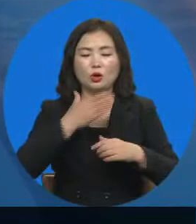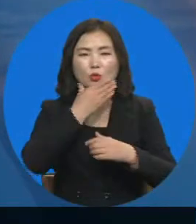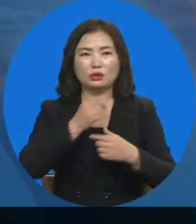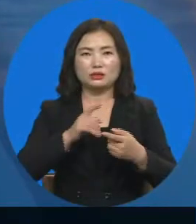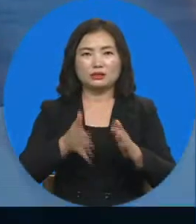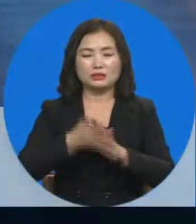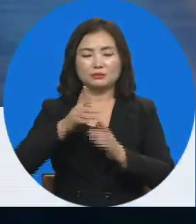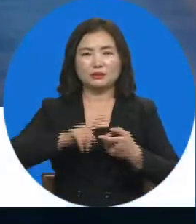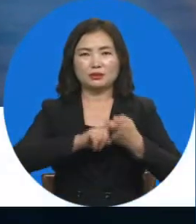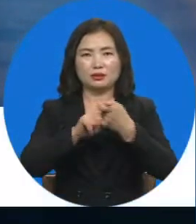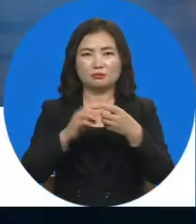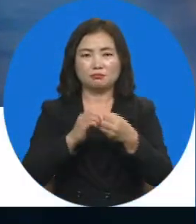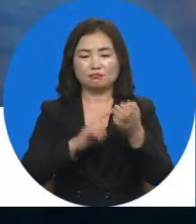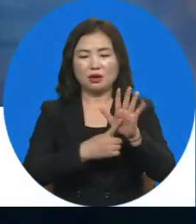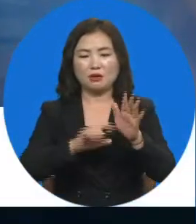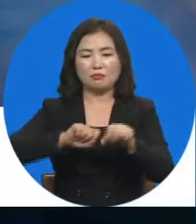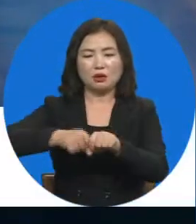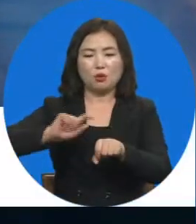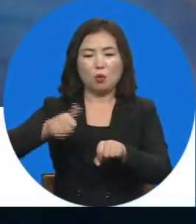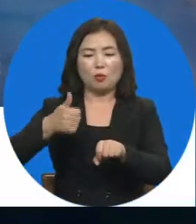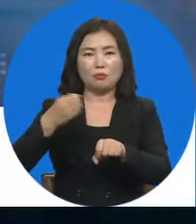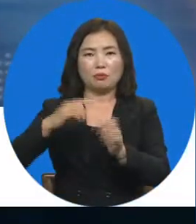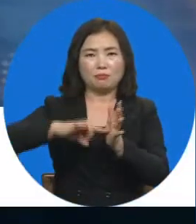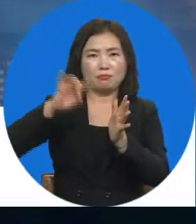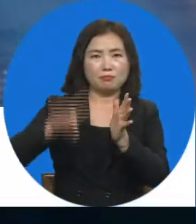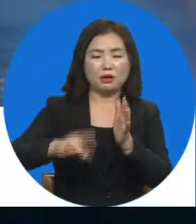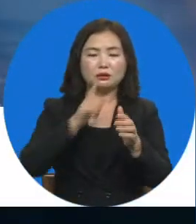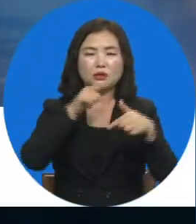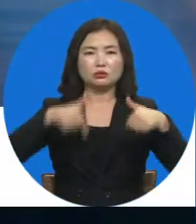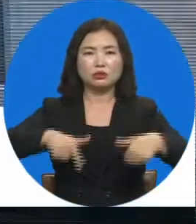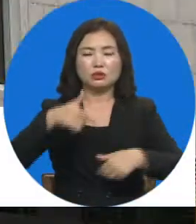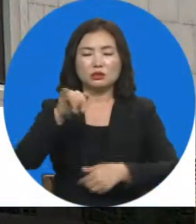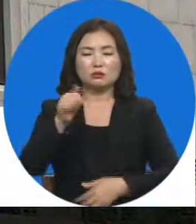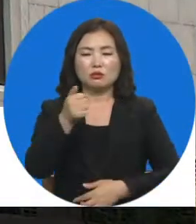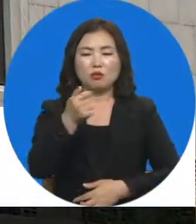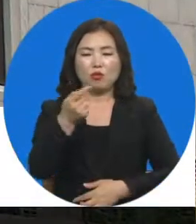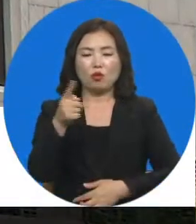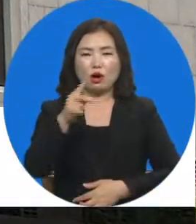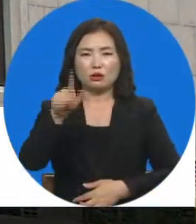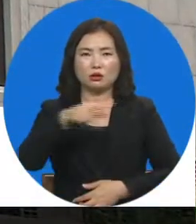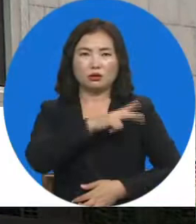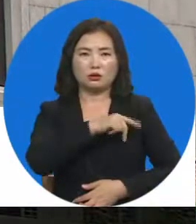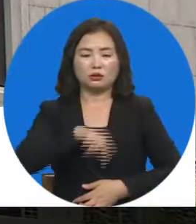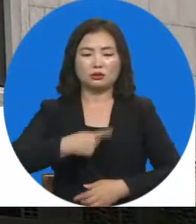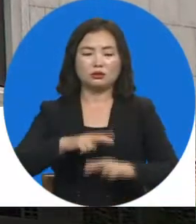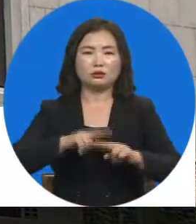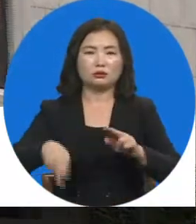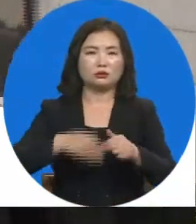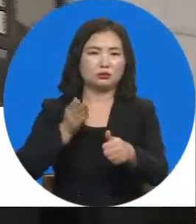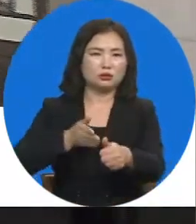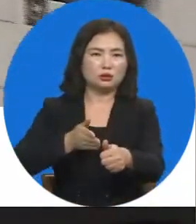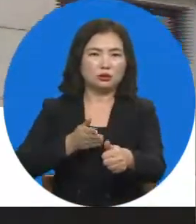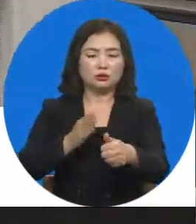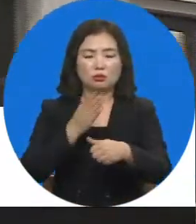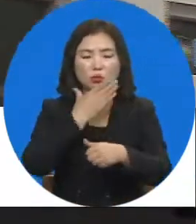우리복지시민연합은 성명을 내고 벌금 500만 원을 선고받은 달서구 김화덕 의원의 자진 사퇴를